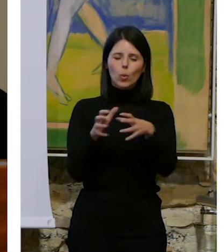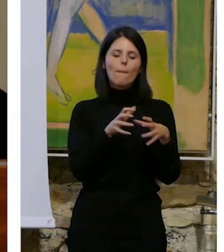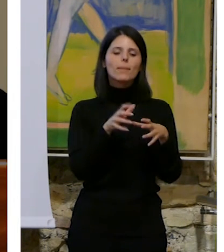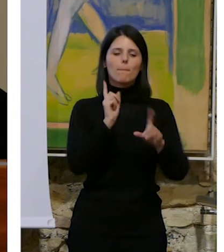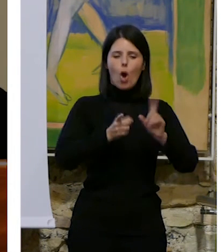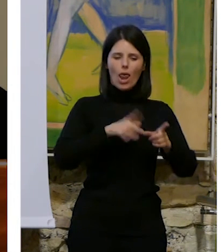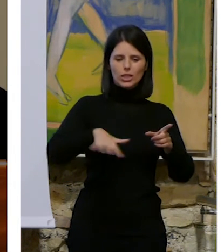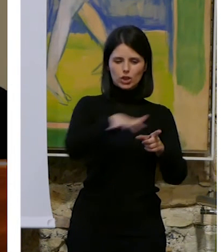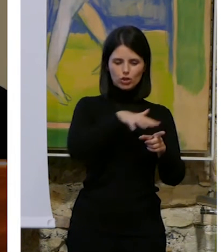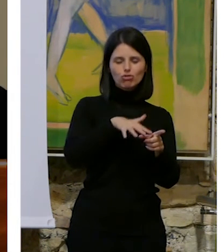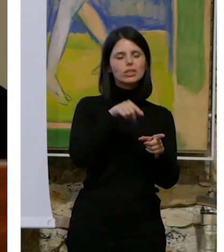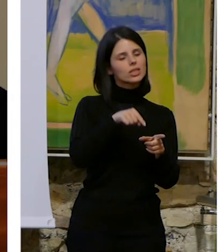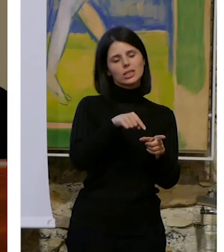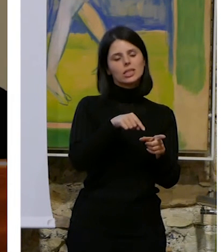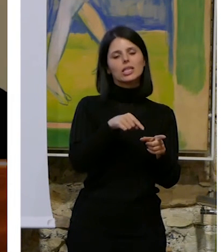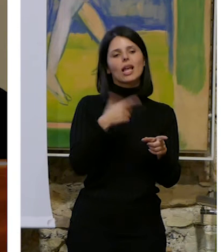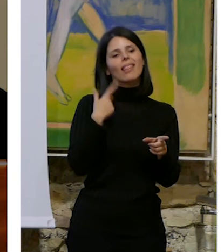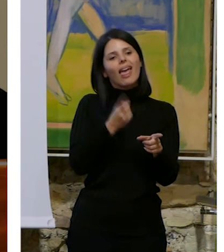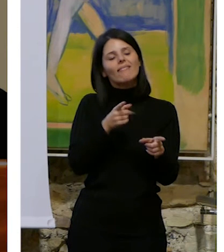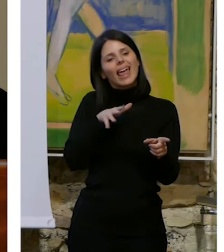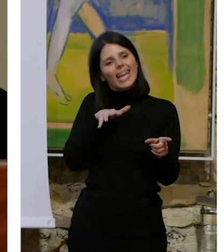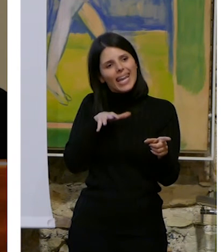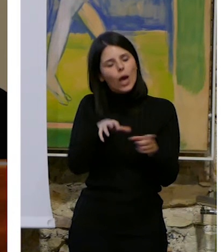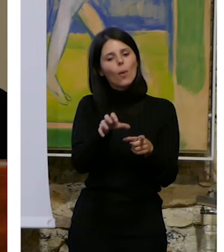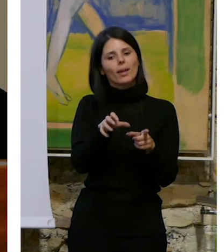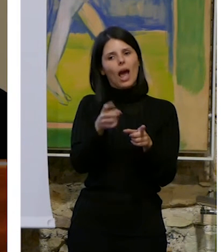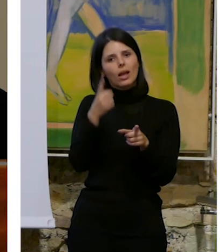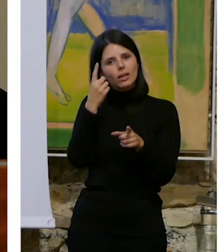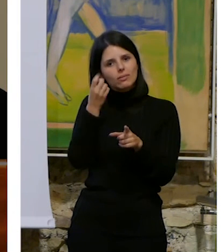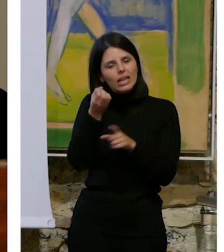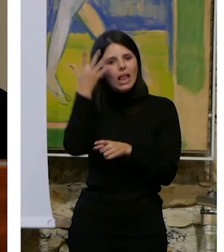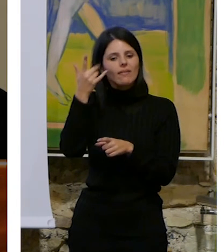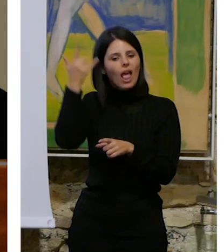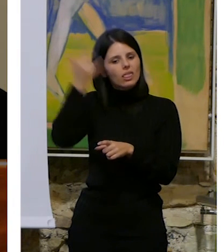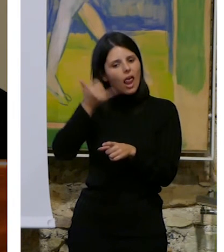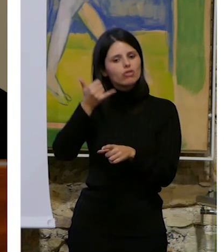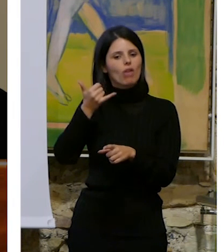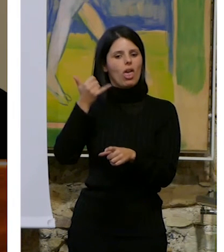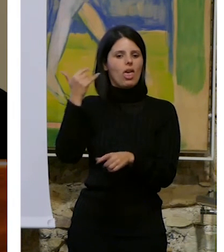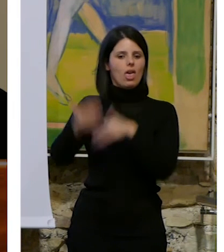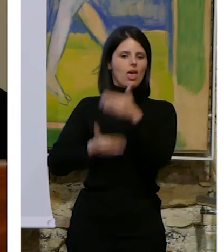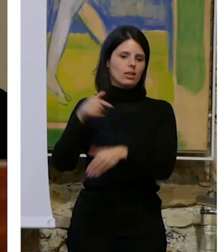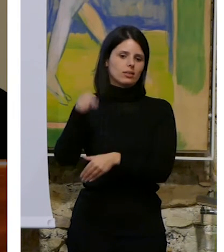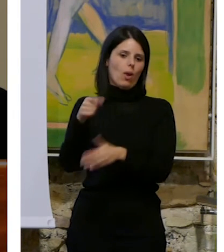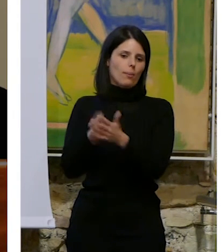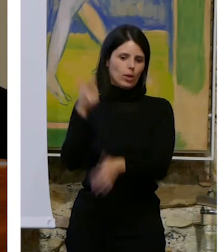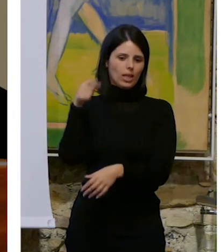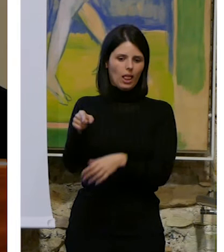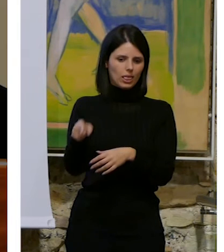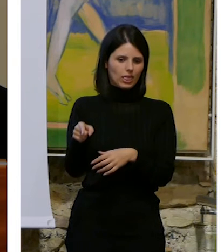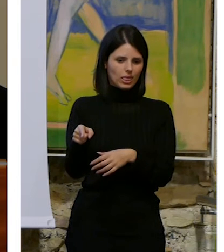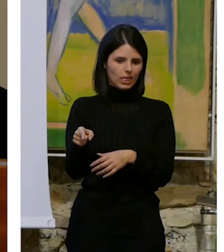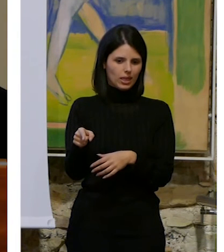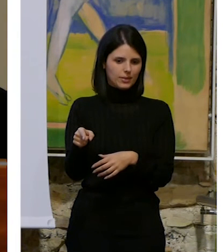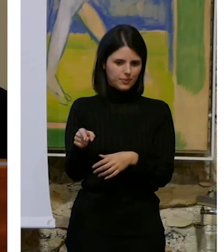la mascellonite invece di recuperare la fierezza della creatività e dell'intelligenza, che sembrano delle robe vietate